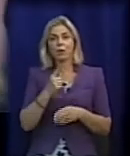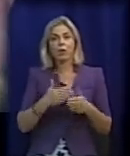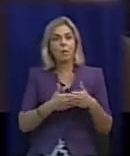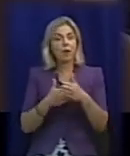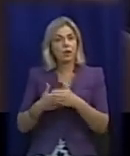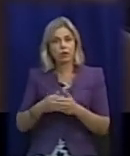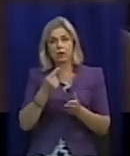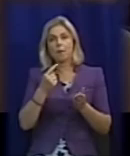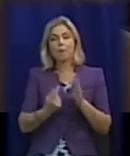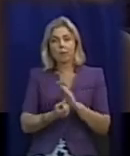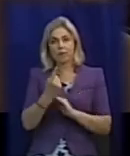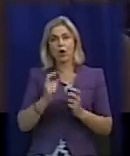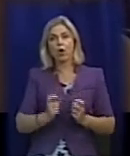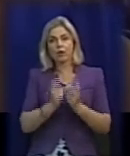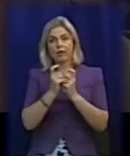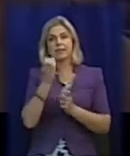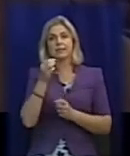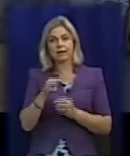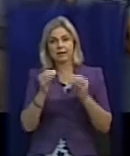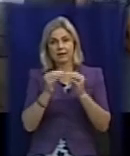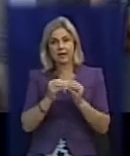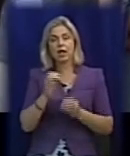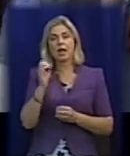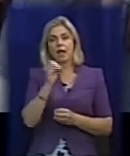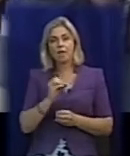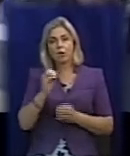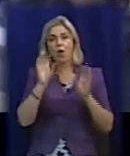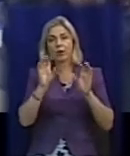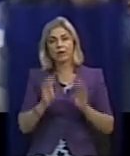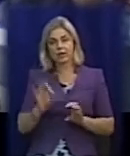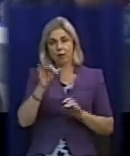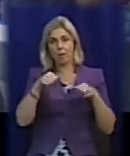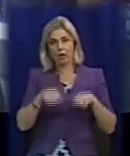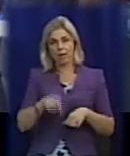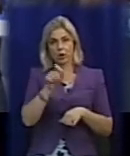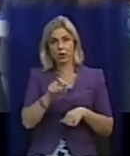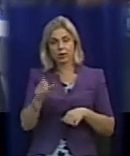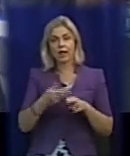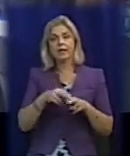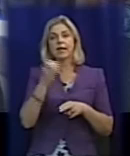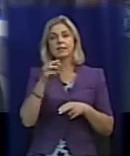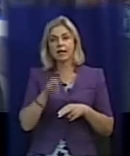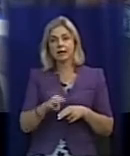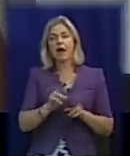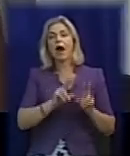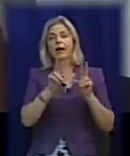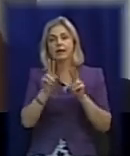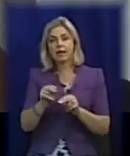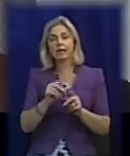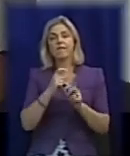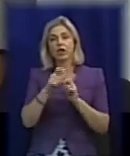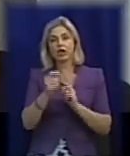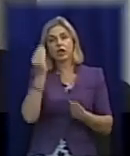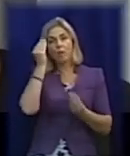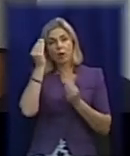обмеження вступає в конфлікт зі статтею 10 Європейської конвенції про права людини. Ця стаття гарантує свободу вираження поглядів. За словами